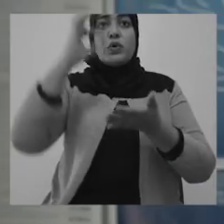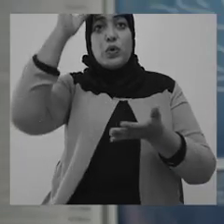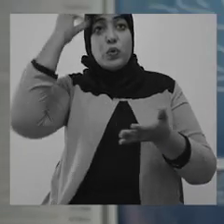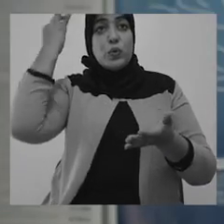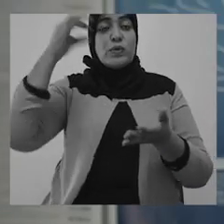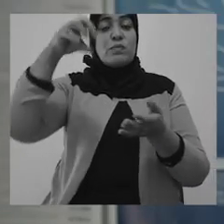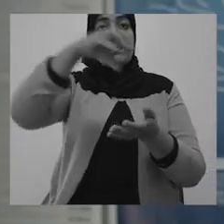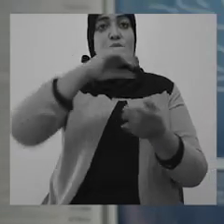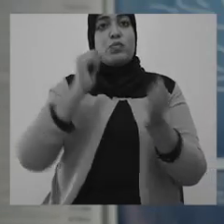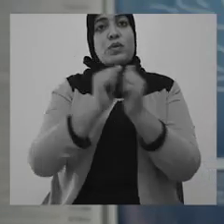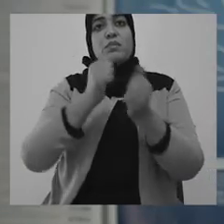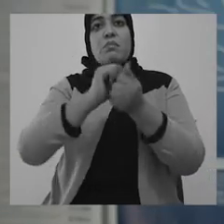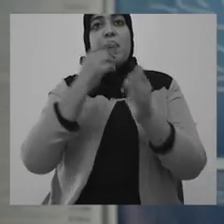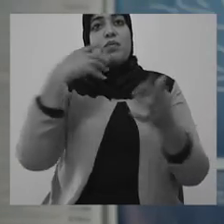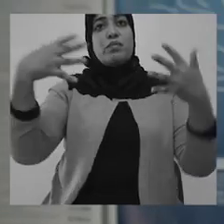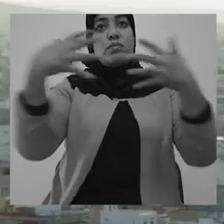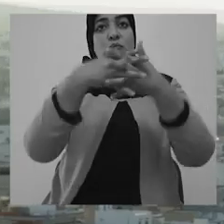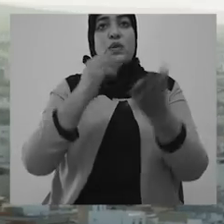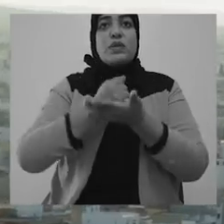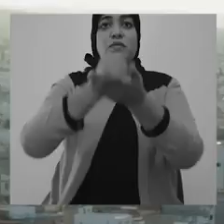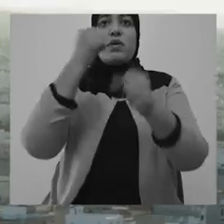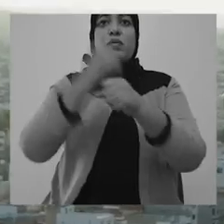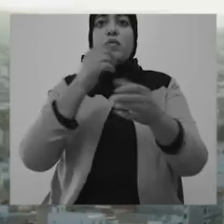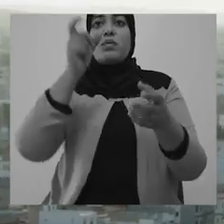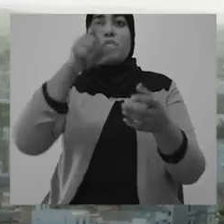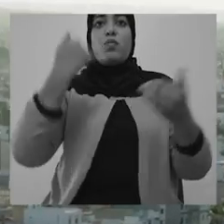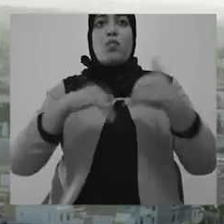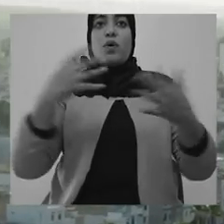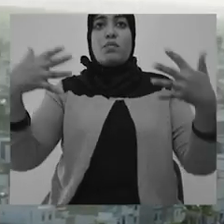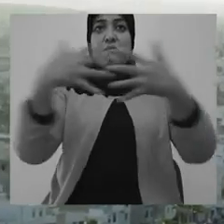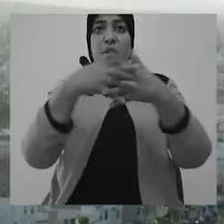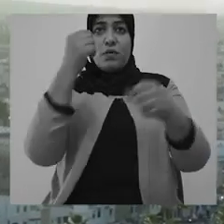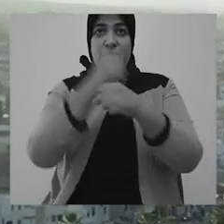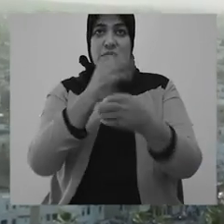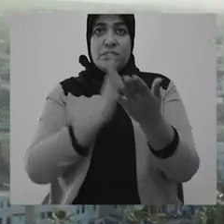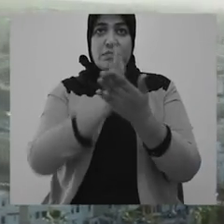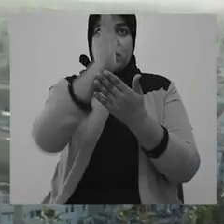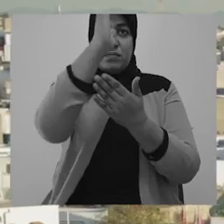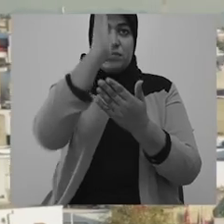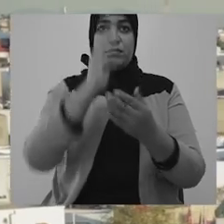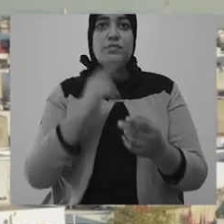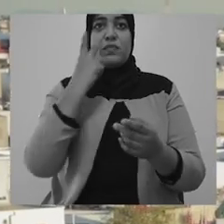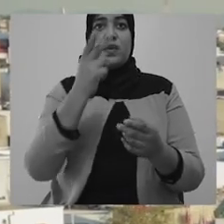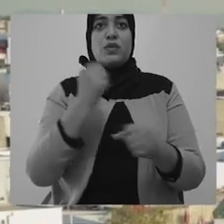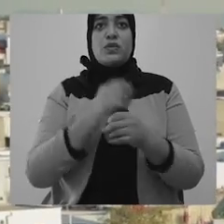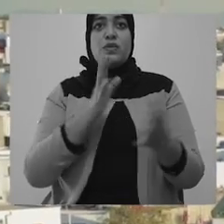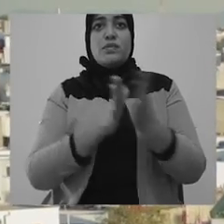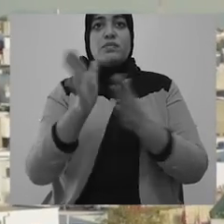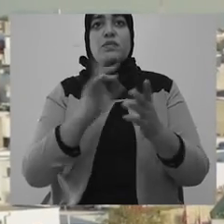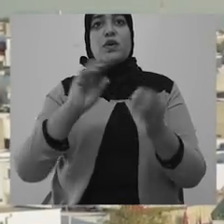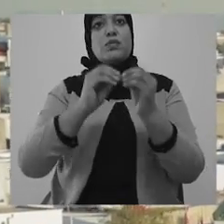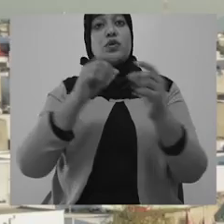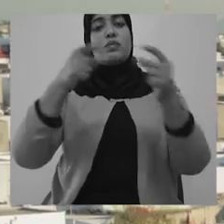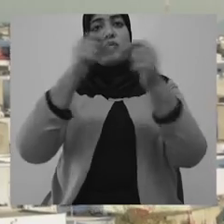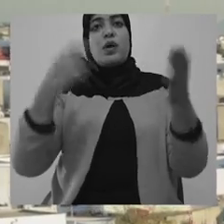l'Organisation tunisienne de défense des droits des personnes handicapées. Et donc ces 3 partenaires ont continué leur travail suite au LEAD sur le